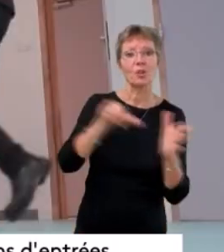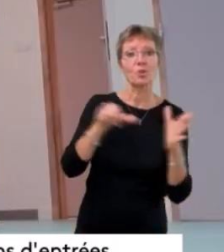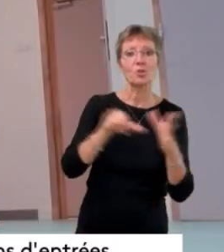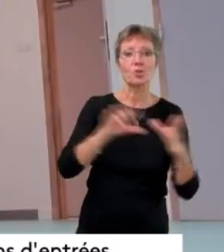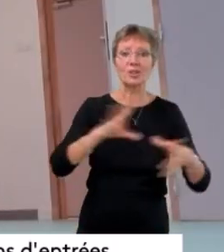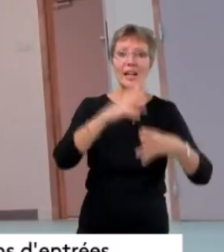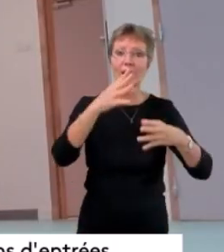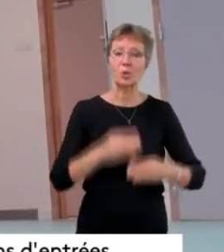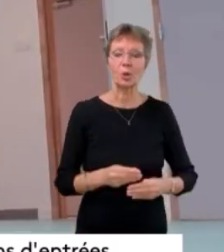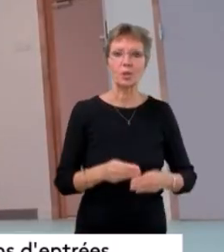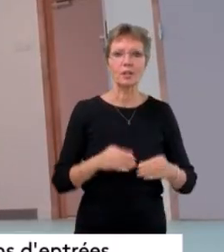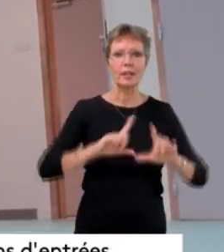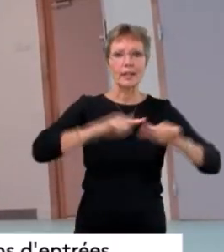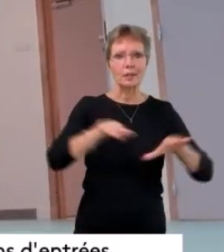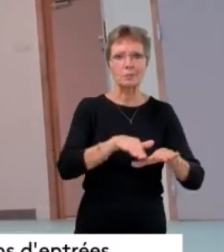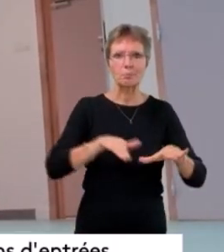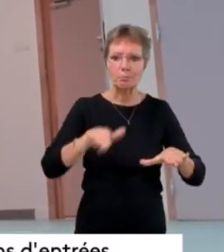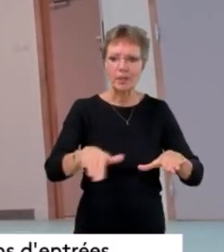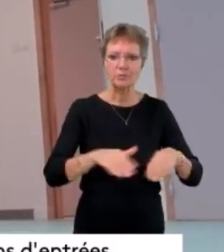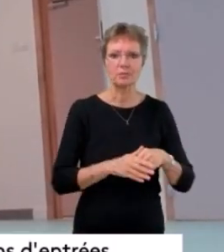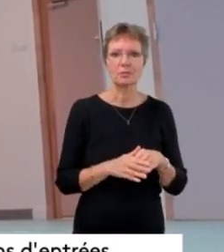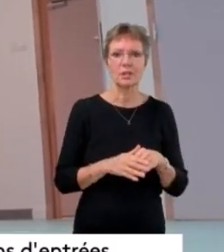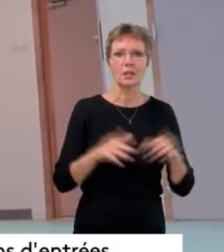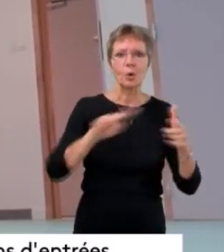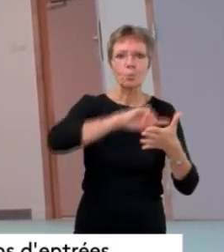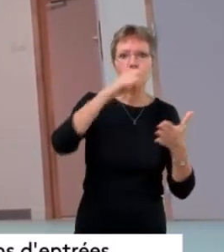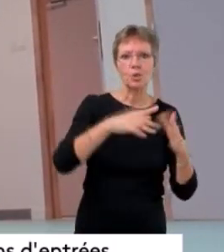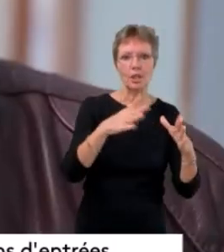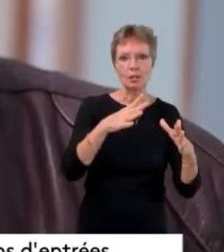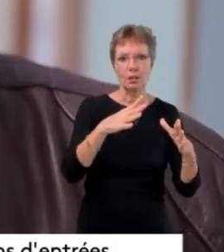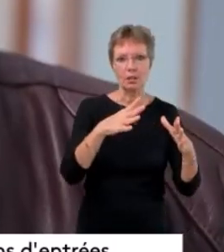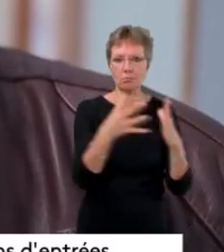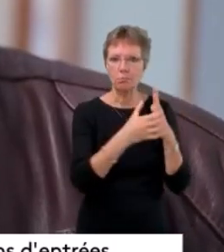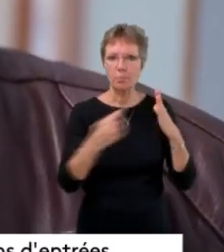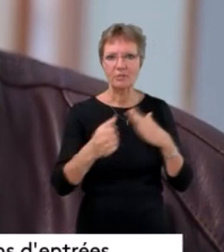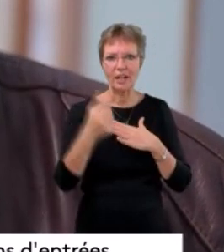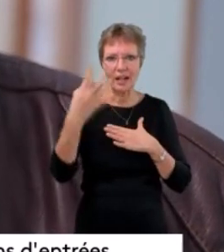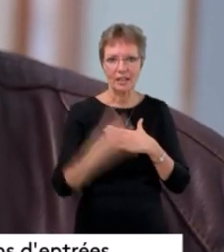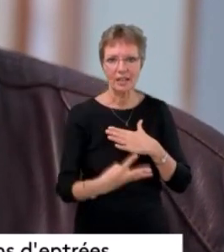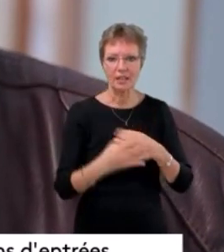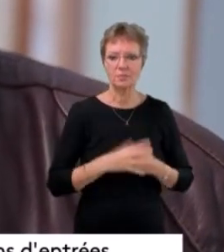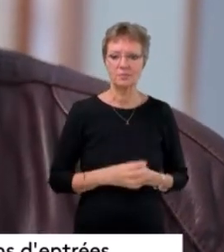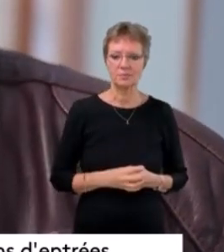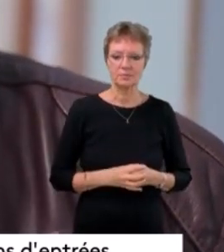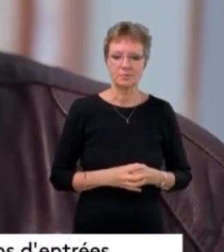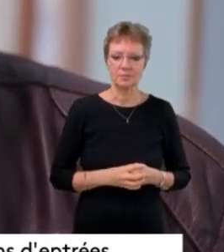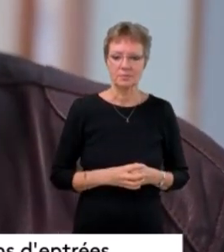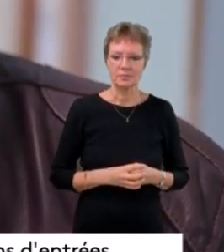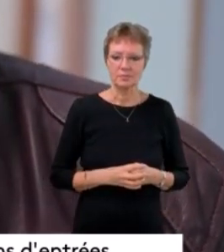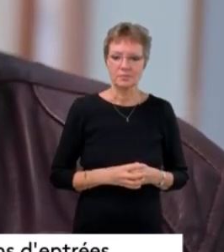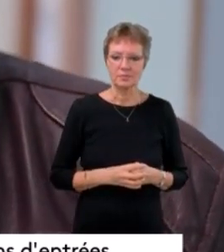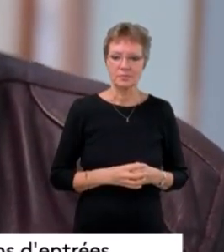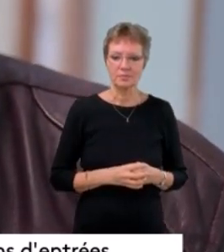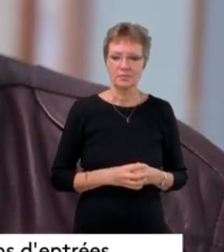périscolaire, un quart du budget de fonctionnement de la commune. C'est un coût. Bon, un coût, on peut considérer ça comme